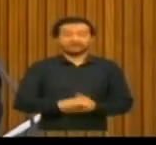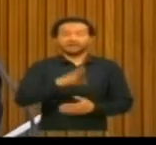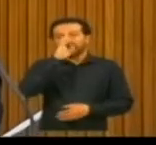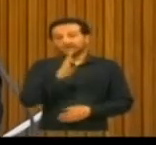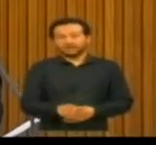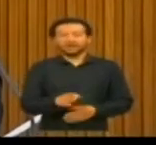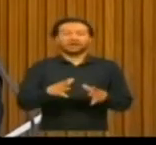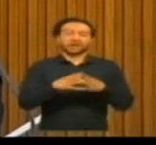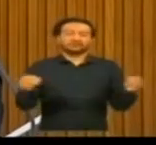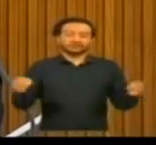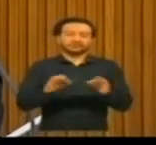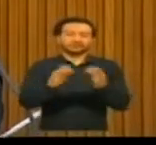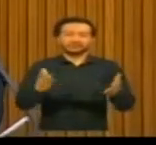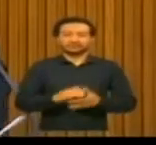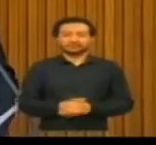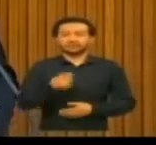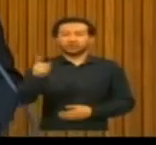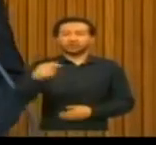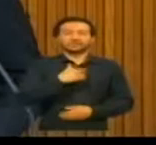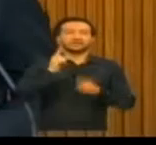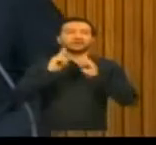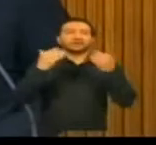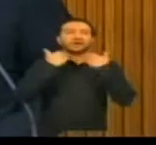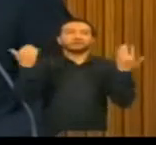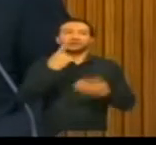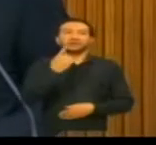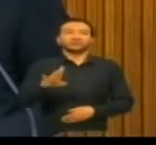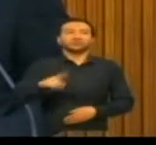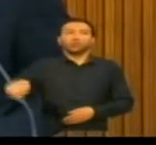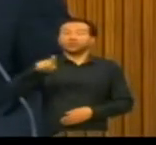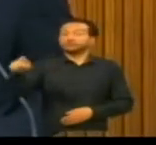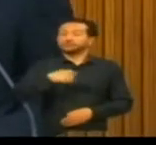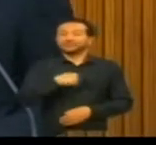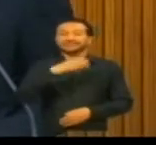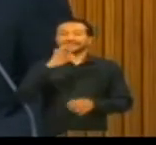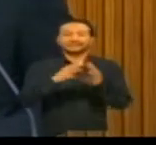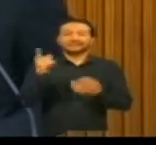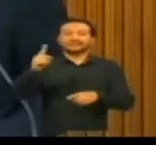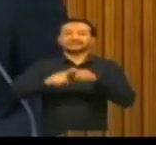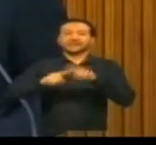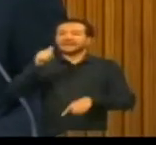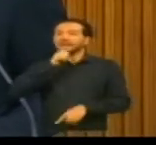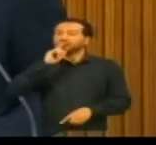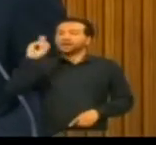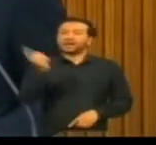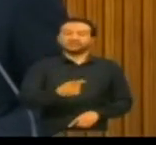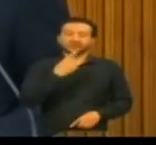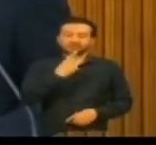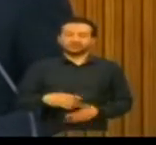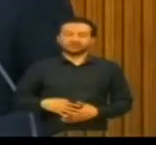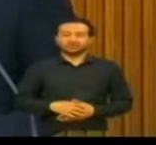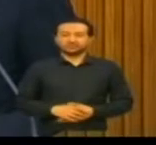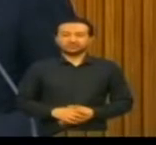adaleti katlediyor demektir. Ona biz yargıç demiyoruz. Ona sarayın adamları diyoruz.